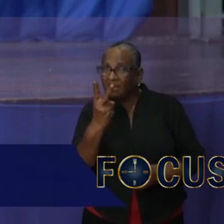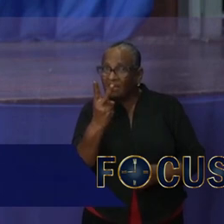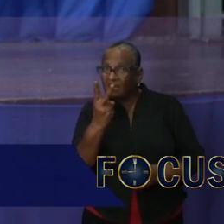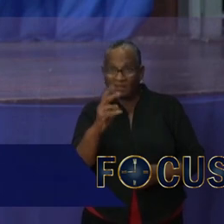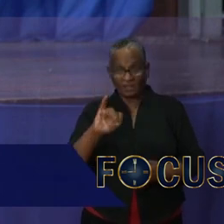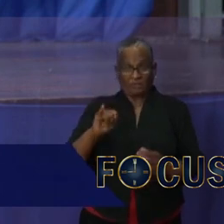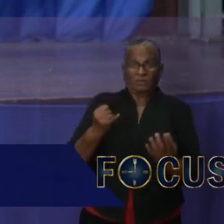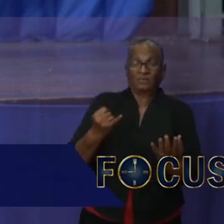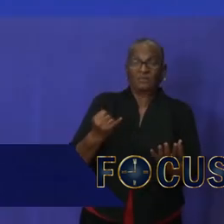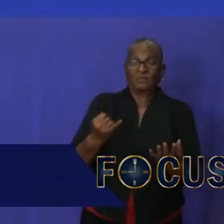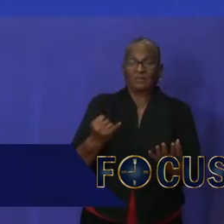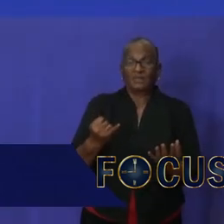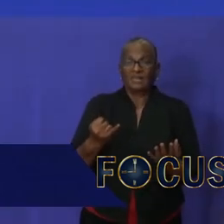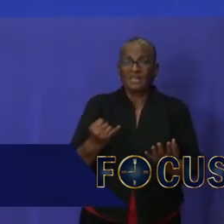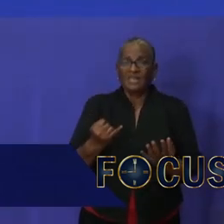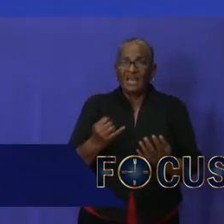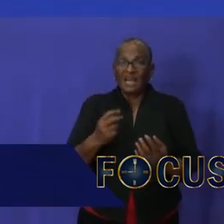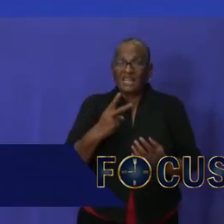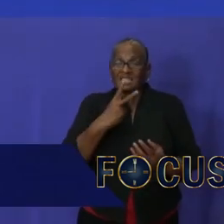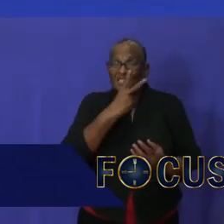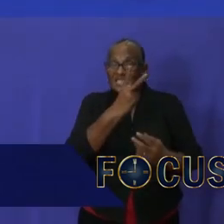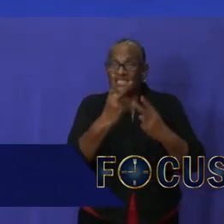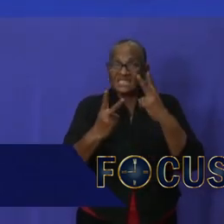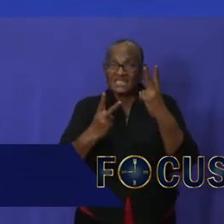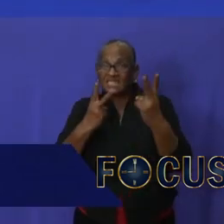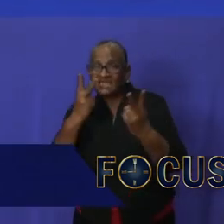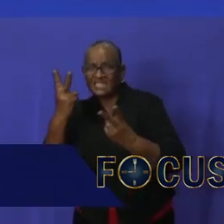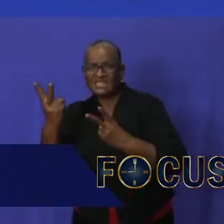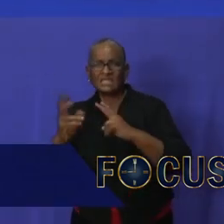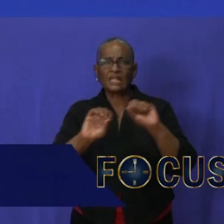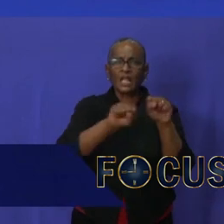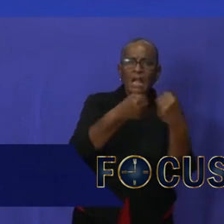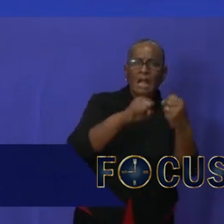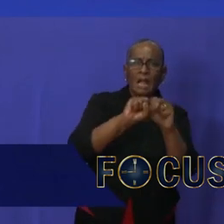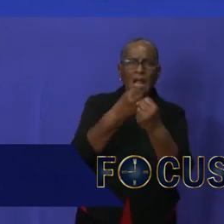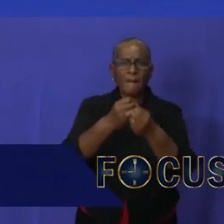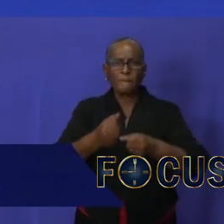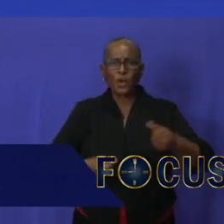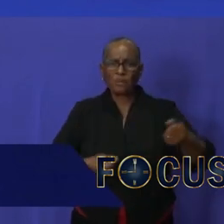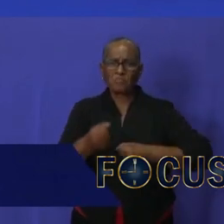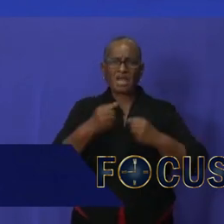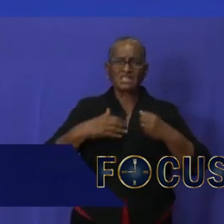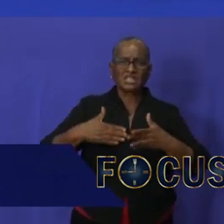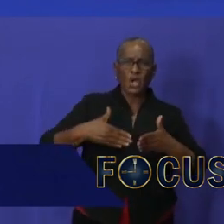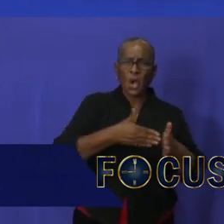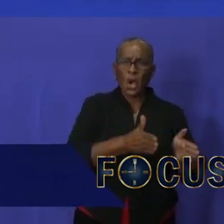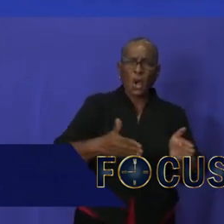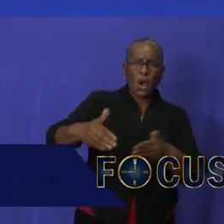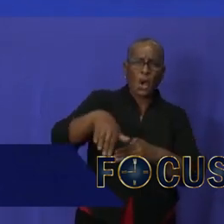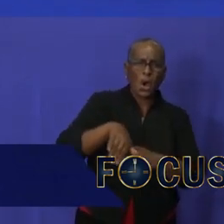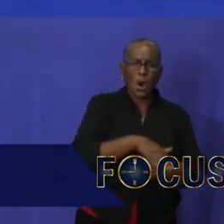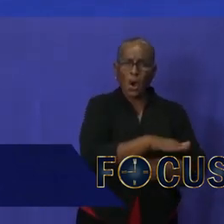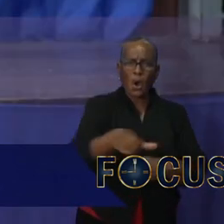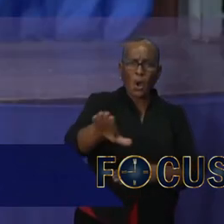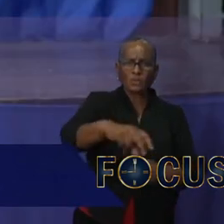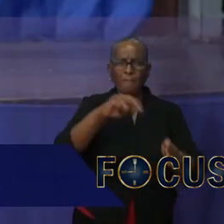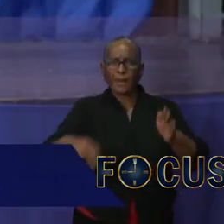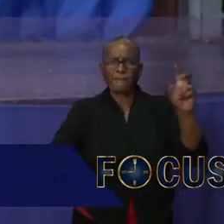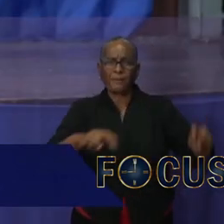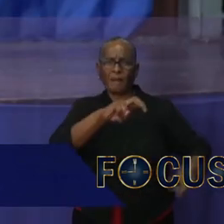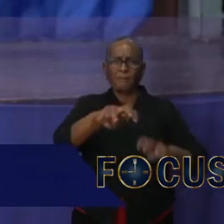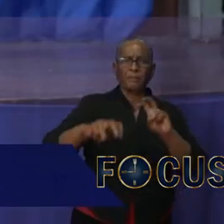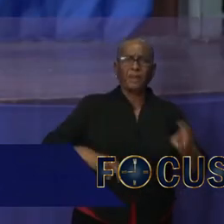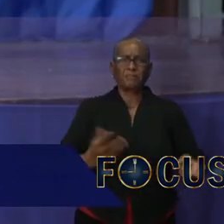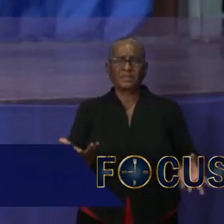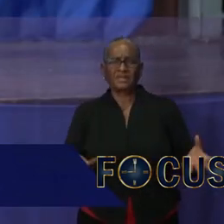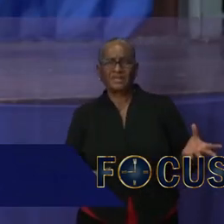verruwd. Maar als je ziet de verruwing die er gebeurt, mensen rijden in de stad, stapt uit en we denken